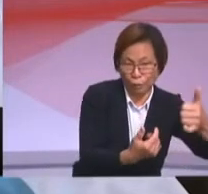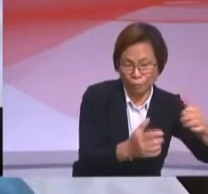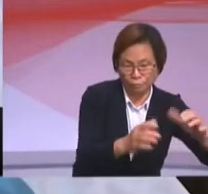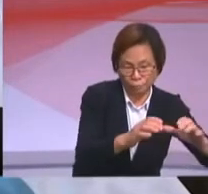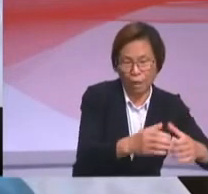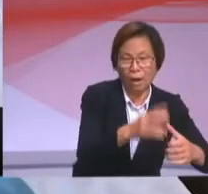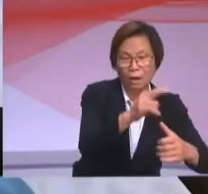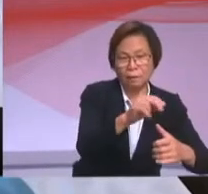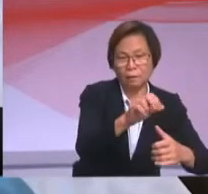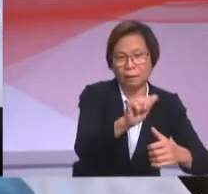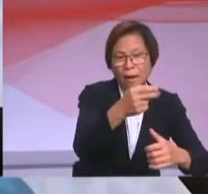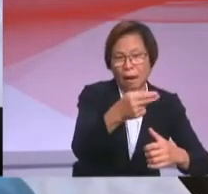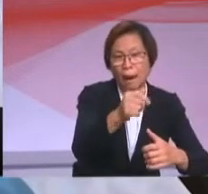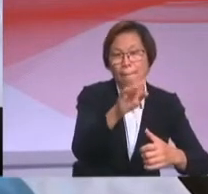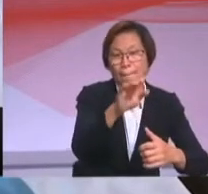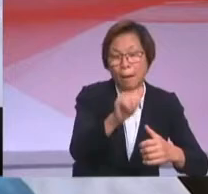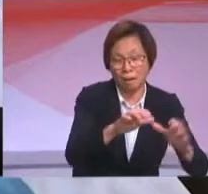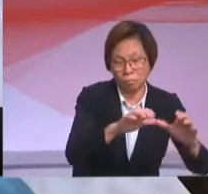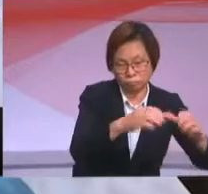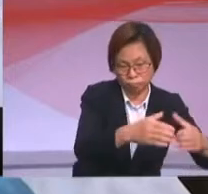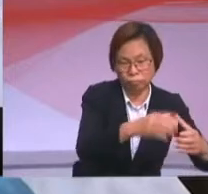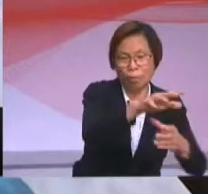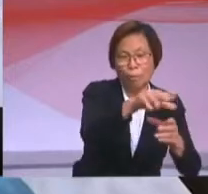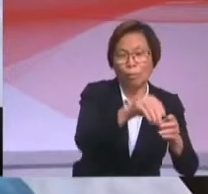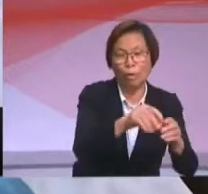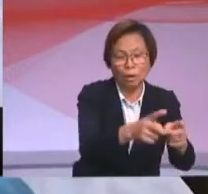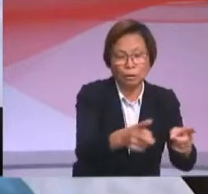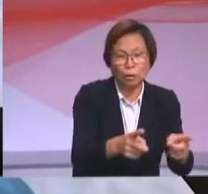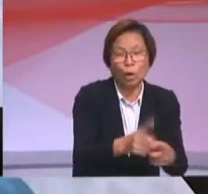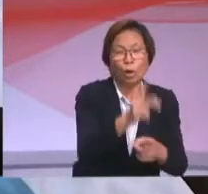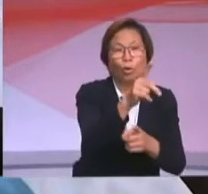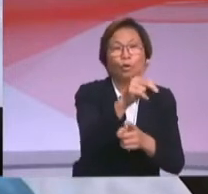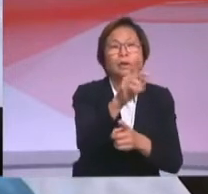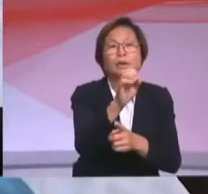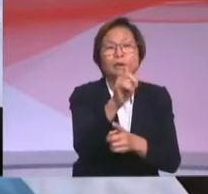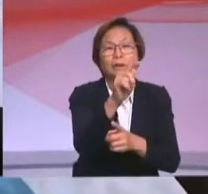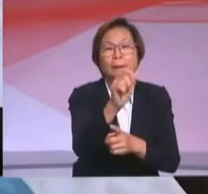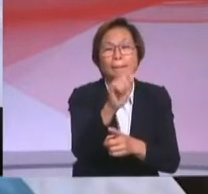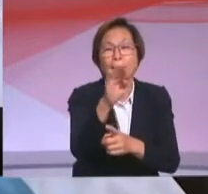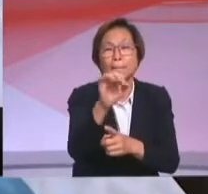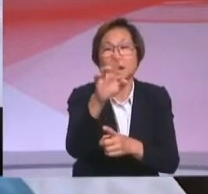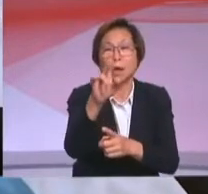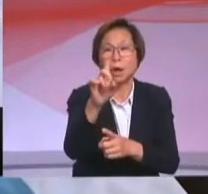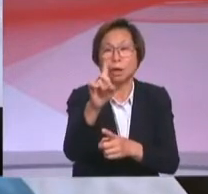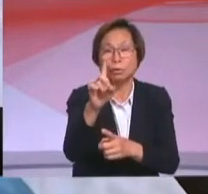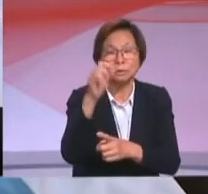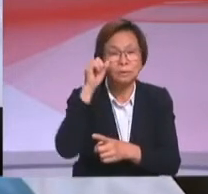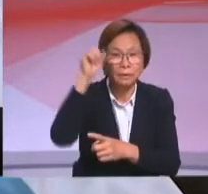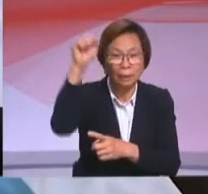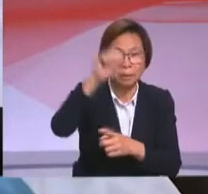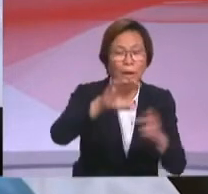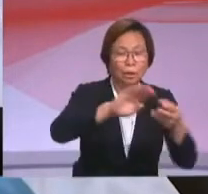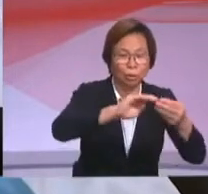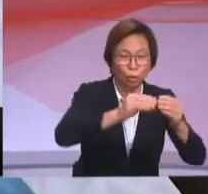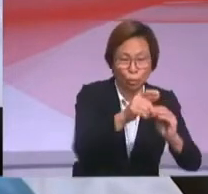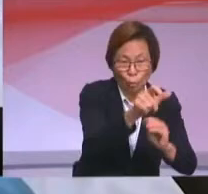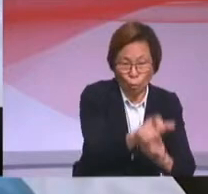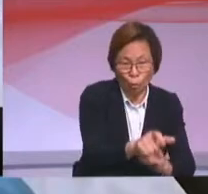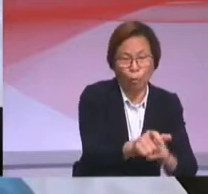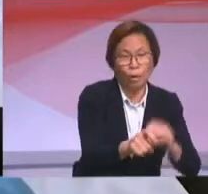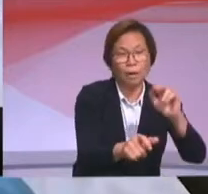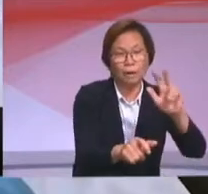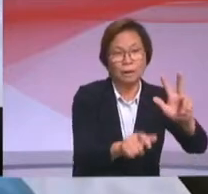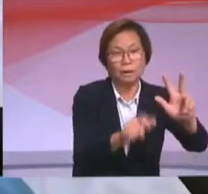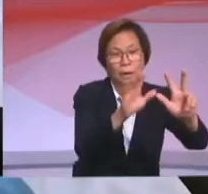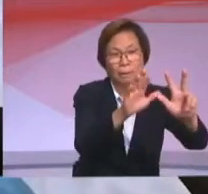kluster Nahaba. Kluster baru ini melibatkan daerah Kota Belud di negeri Sabah. Kes indeks bagi kluster ini iaitu kes ke